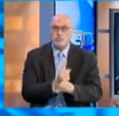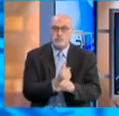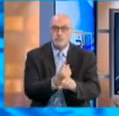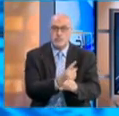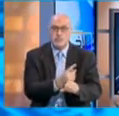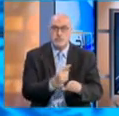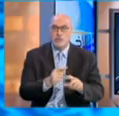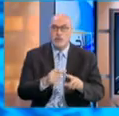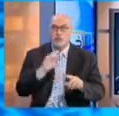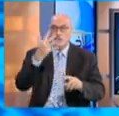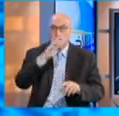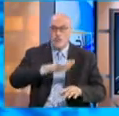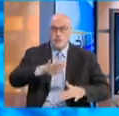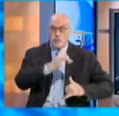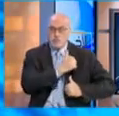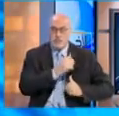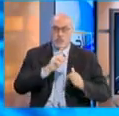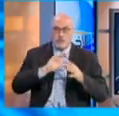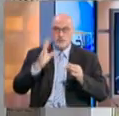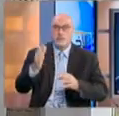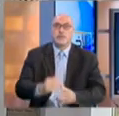بالناحية العسكرية الخامسة. وليد ساري.